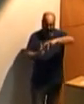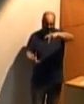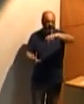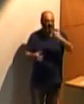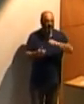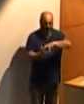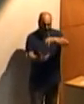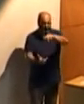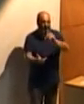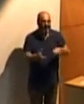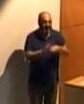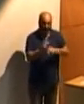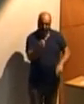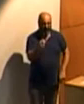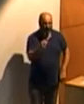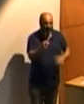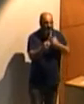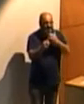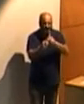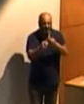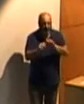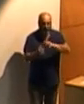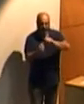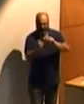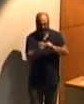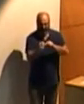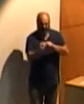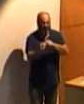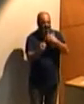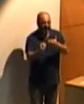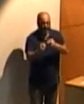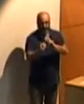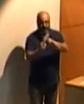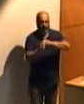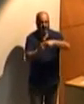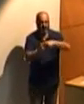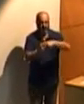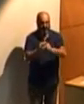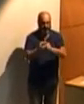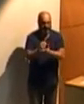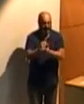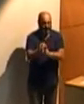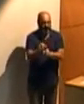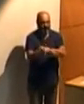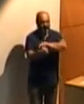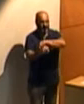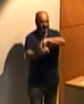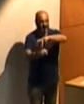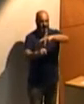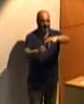généralement à partir de petits nucléus une petite emme pureté et générer ils ont toujours plus anciens à leur coeur quand leur bord